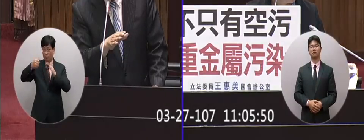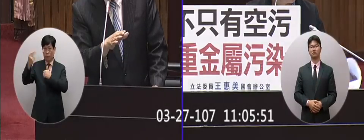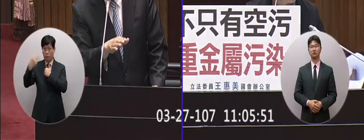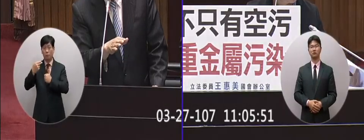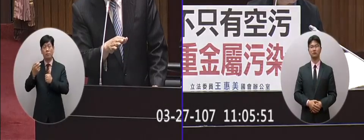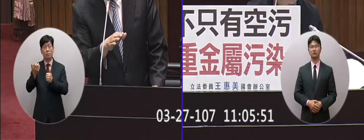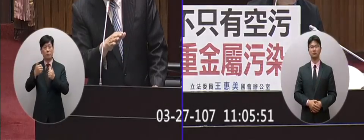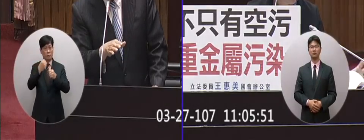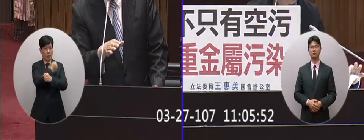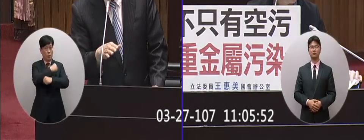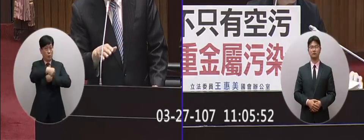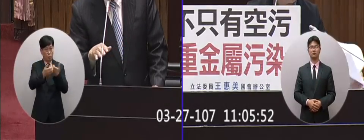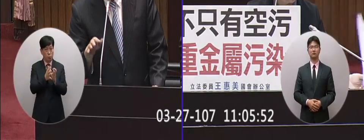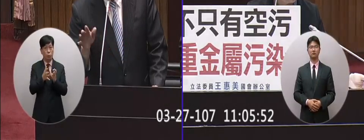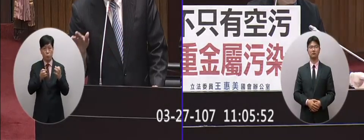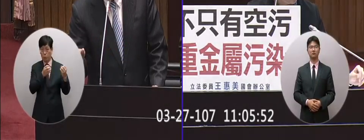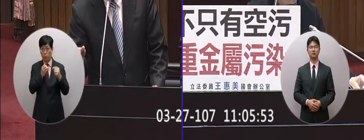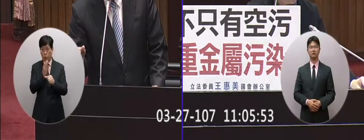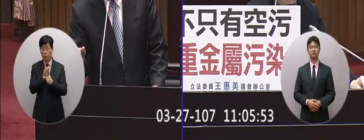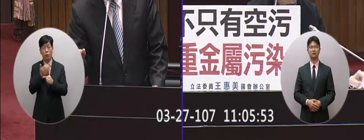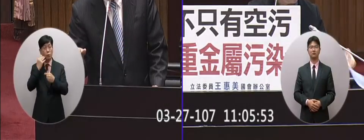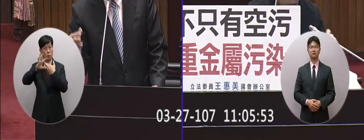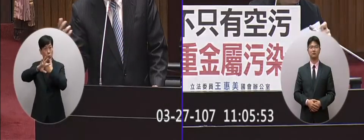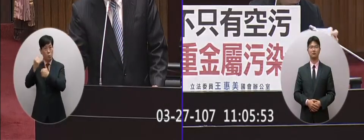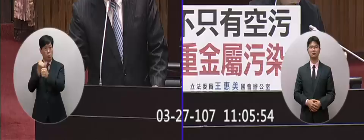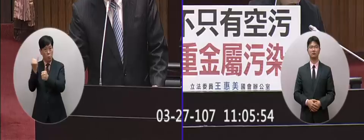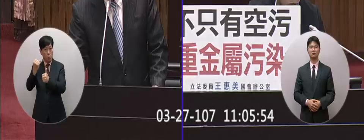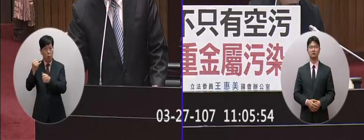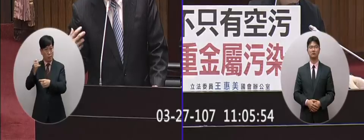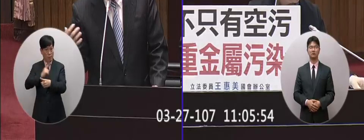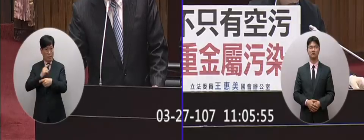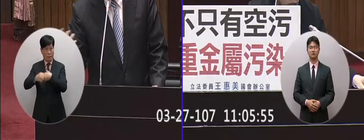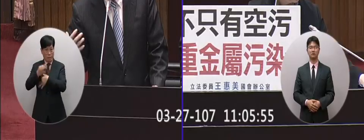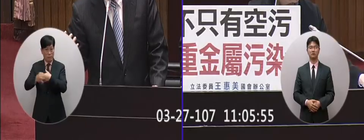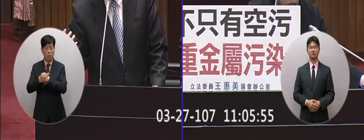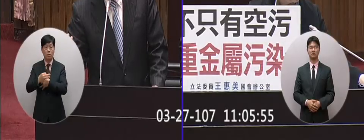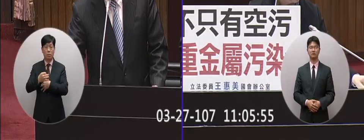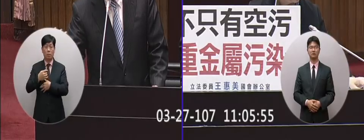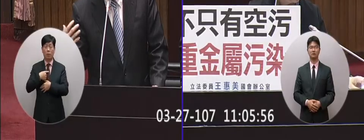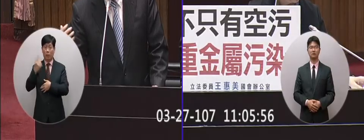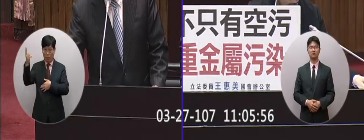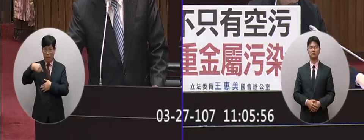要求我们跟劳动部在谈外配的亲属依亲的